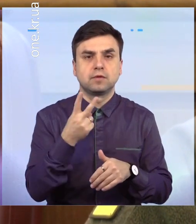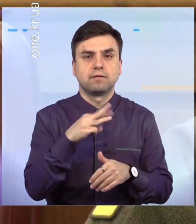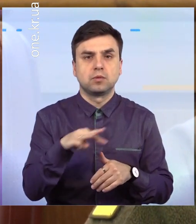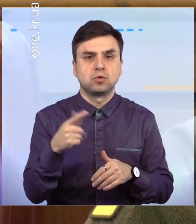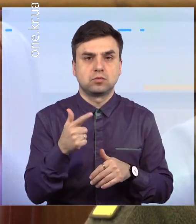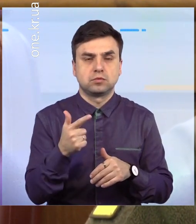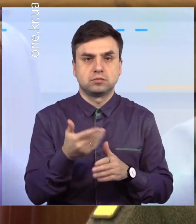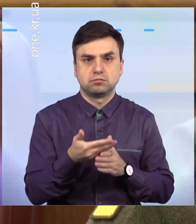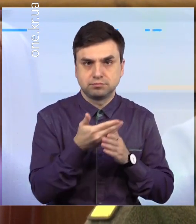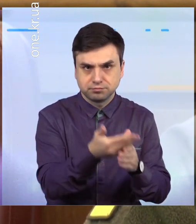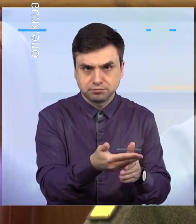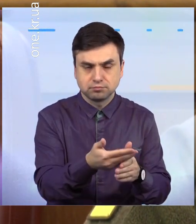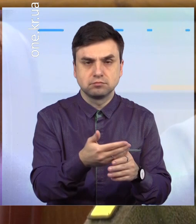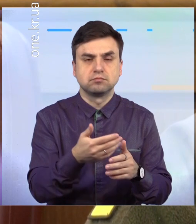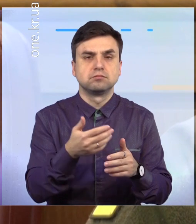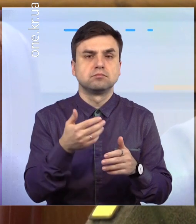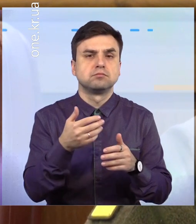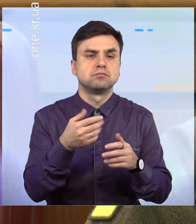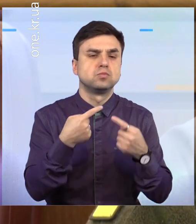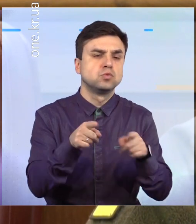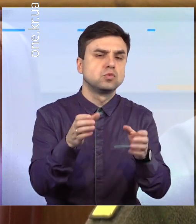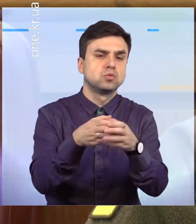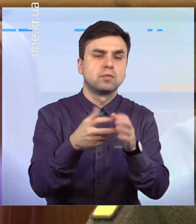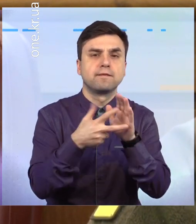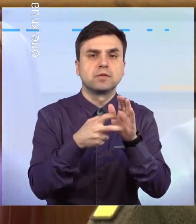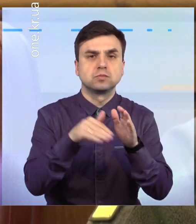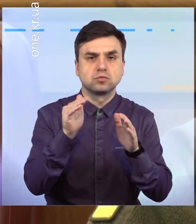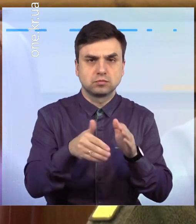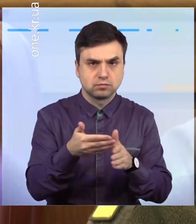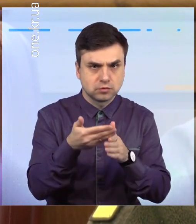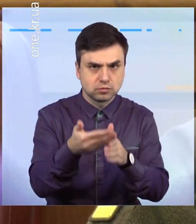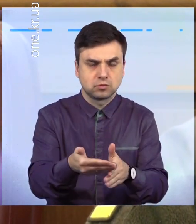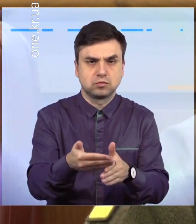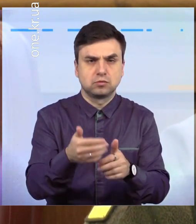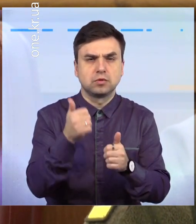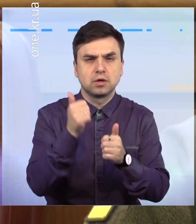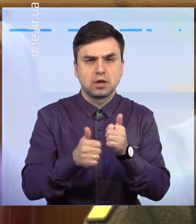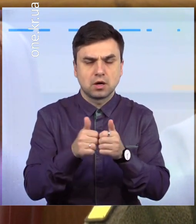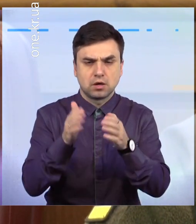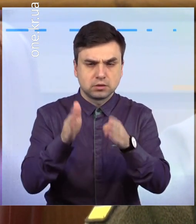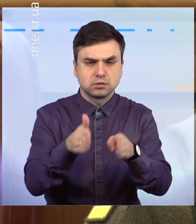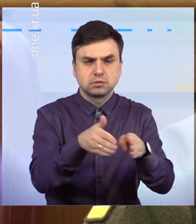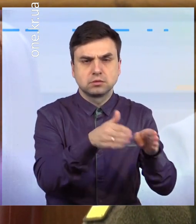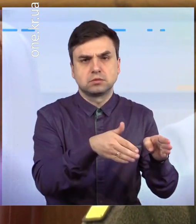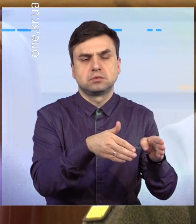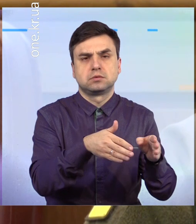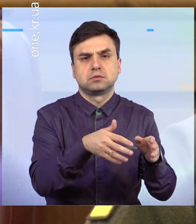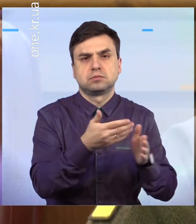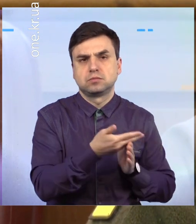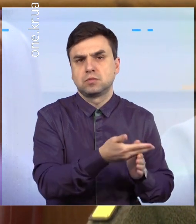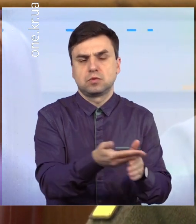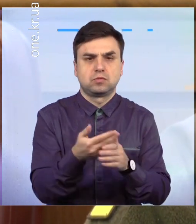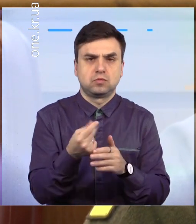територіальної оборони виділено 800 тисяч для кожного уже на сьогоднішній день члена даної територіальної